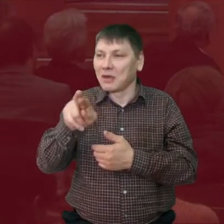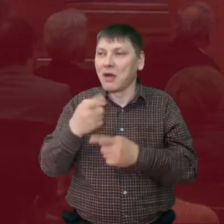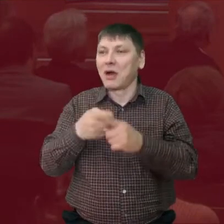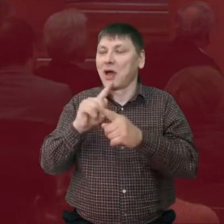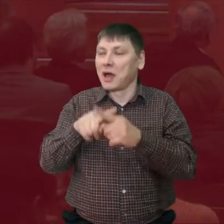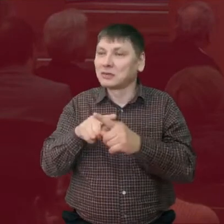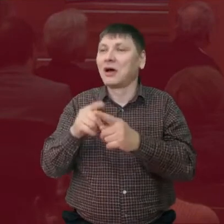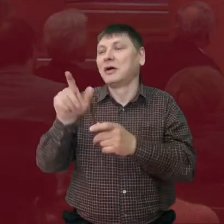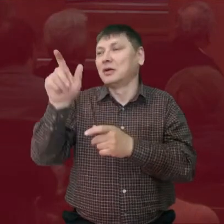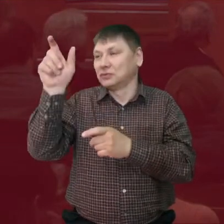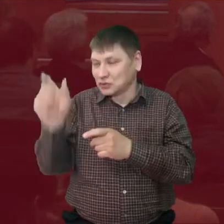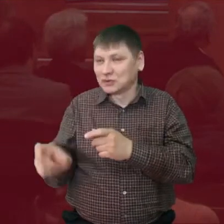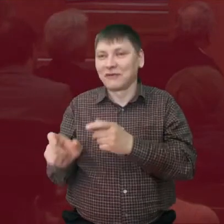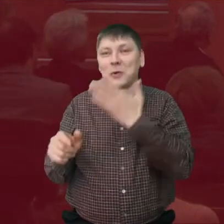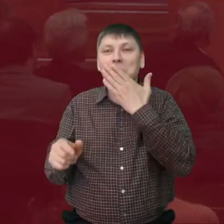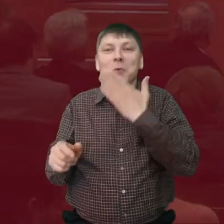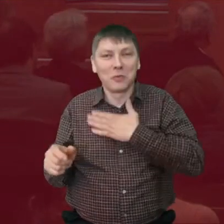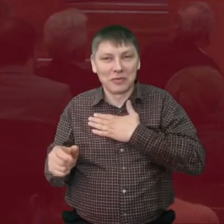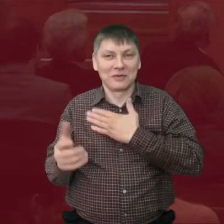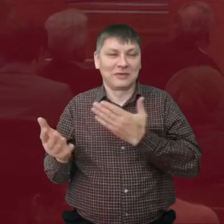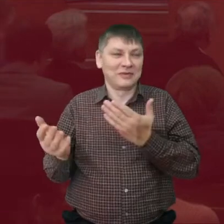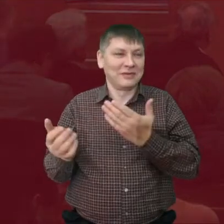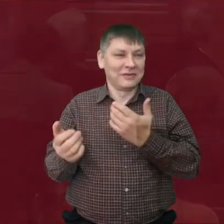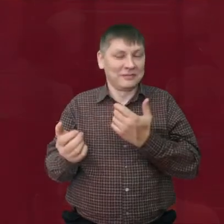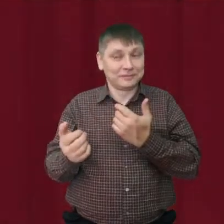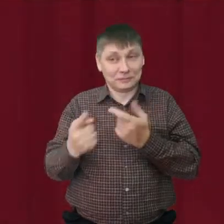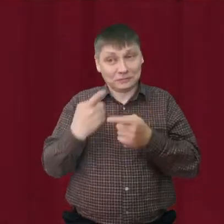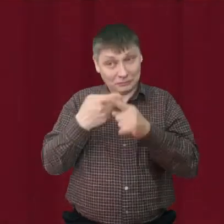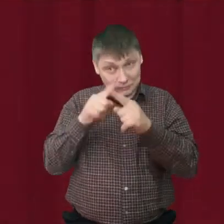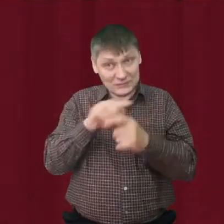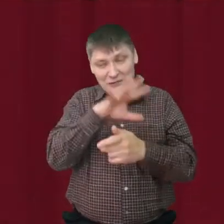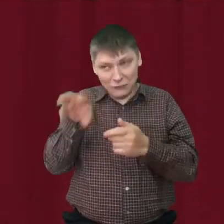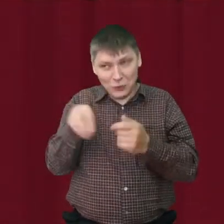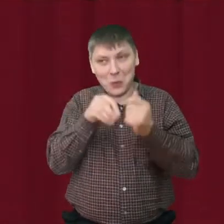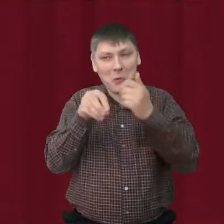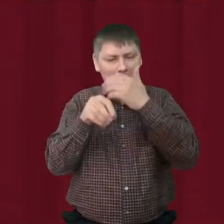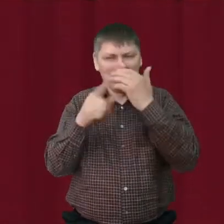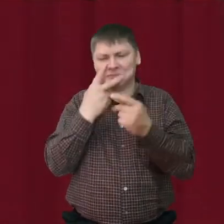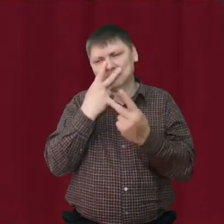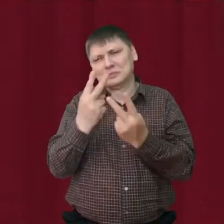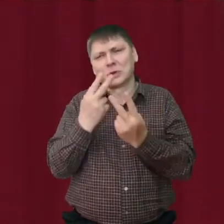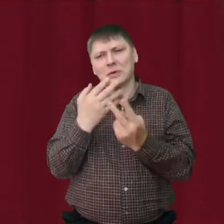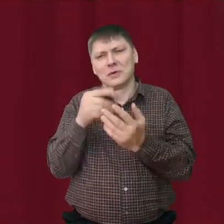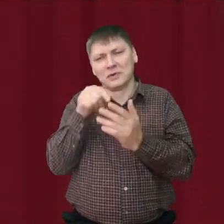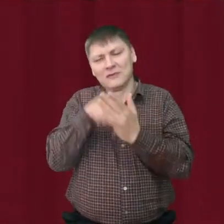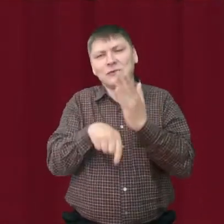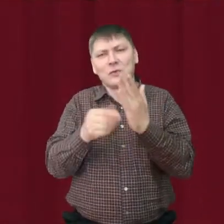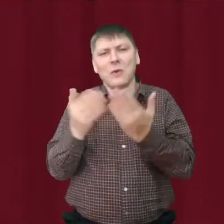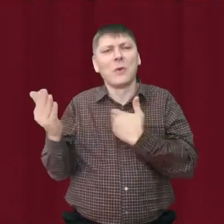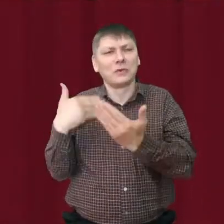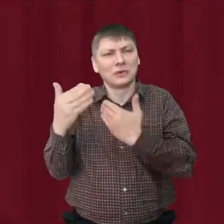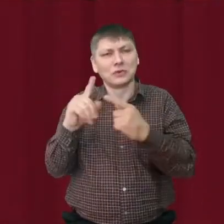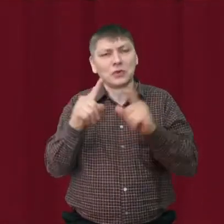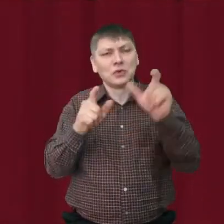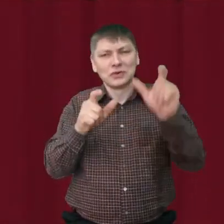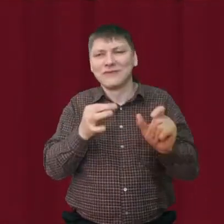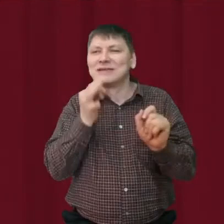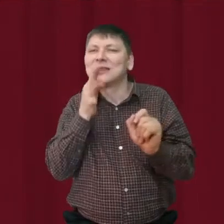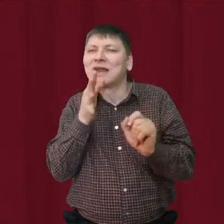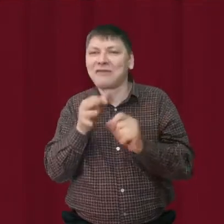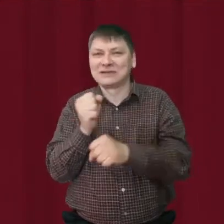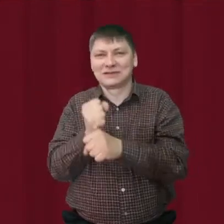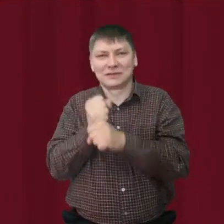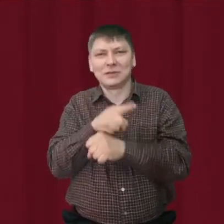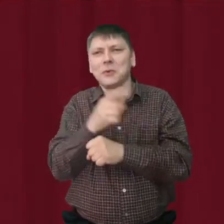антропос – это человек по-гречески. И, соответственно, это описывает отношения, которые затрагивают то, что человеку нравится делать,